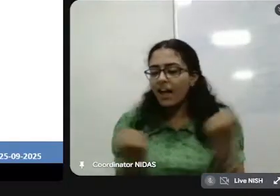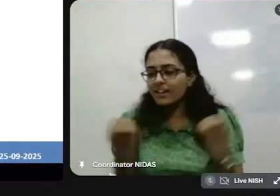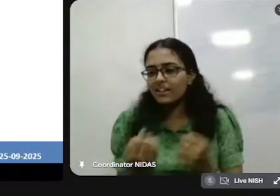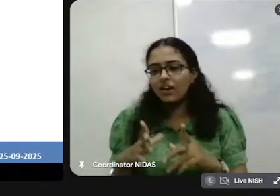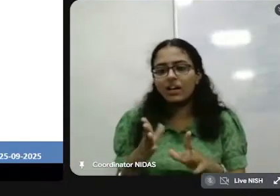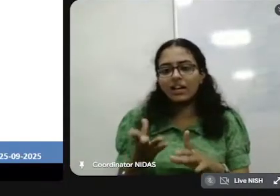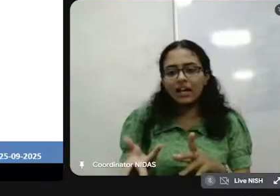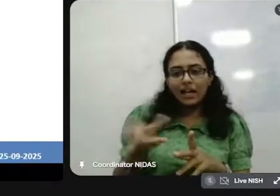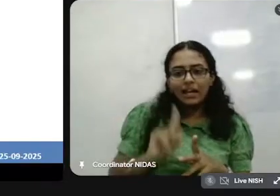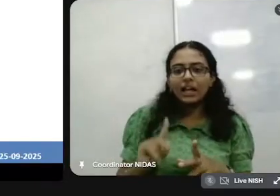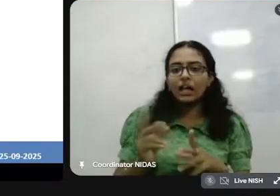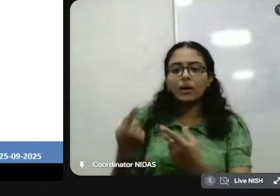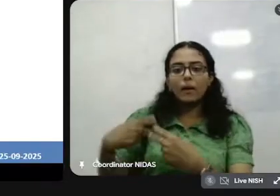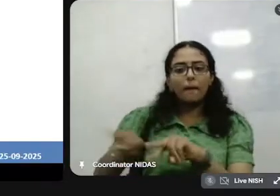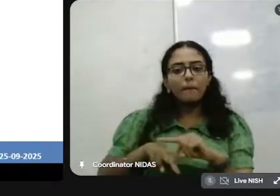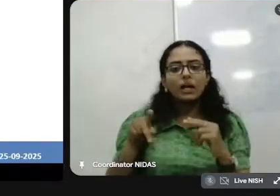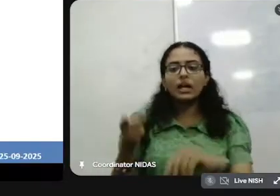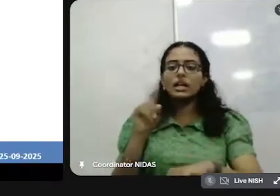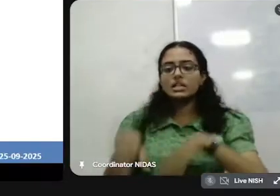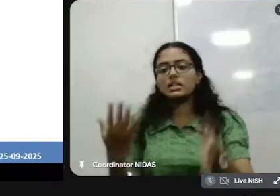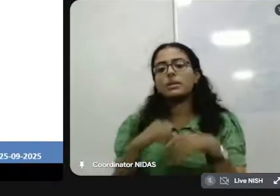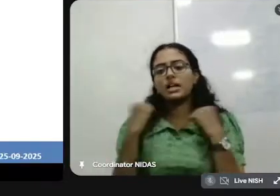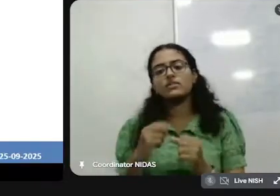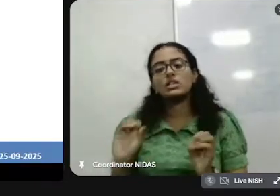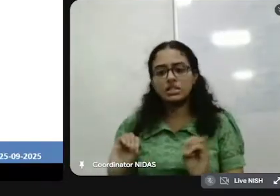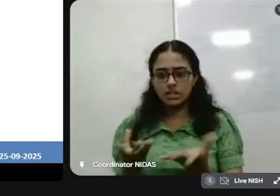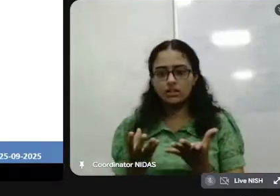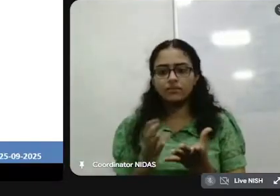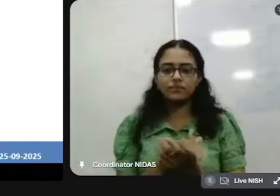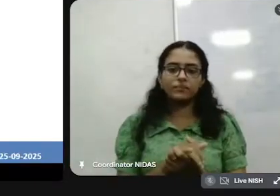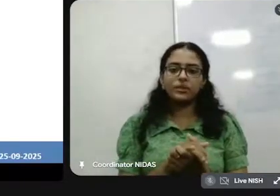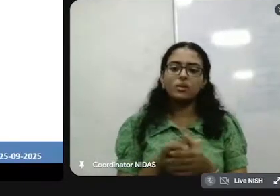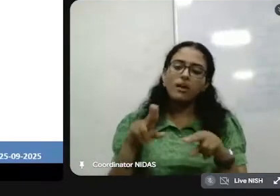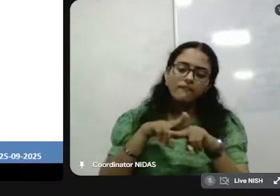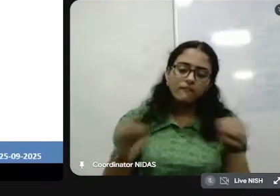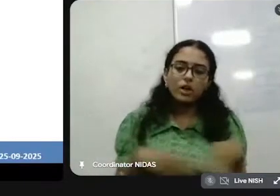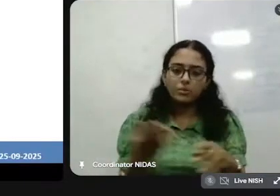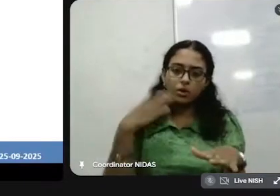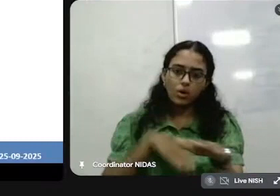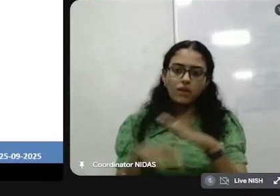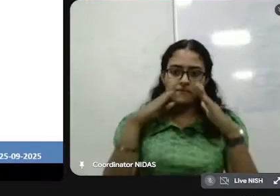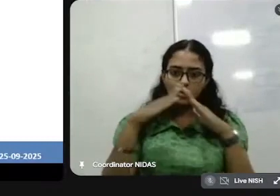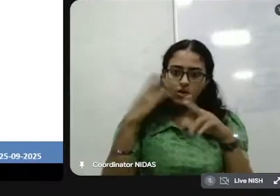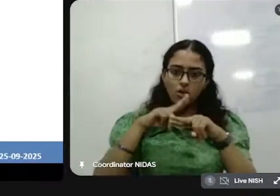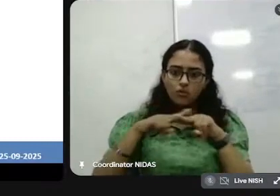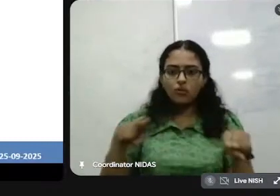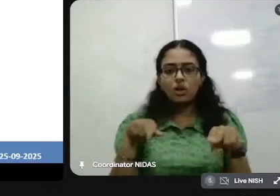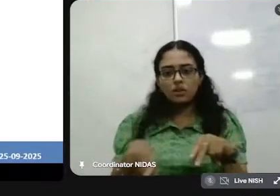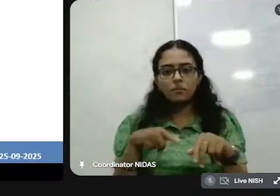ശേഷം മാത്രം നമുക്ക് വീണ്ടും ആക്ടിവിറ്റി കൊടുക്കാനായിട്ട് നമുക്ക് ശ്രദ്ധിക്കാം. നമ്മുടെ വീട്ടിലെ എല്ലാ ദൈനംദിന പ്രവർത്തനങ്ങളിലും